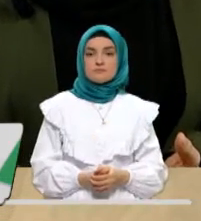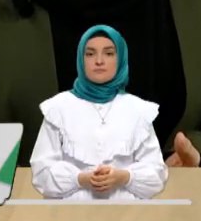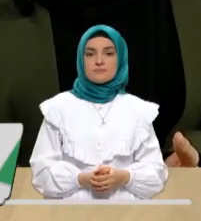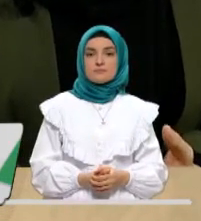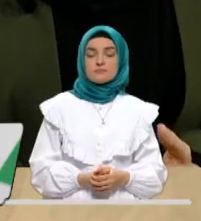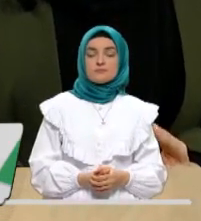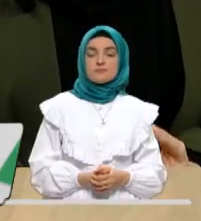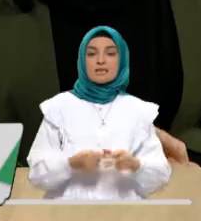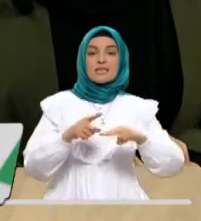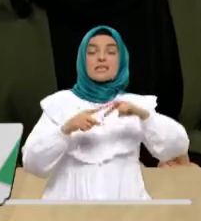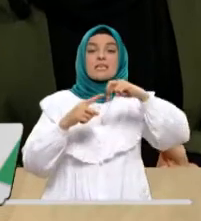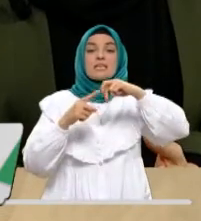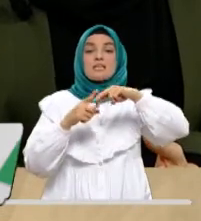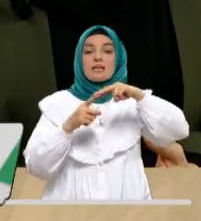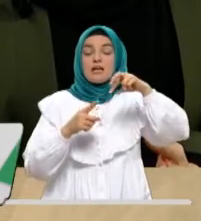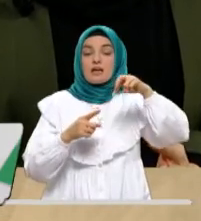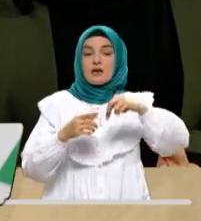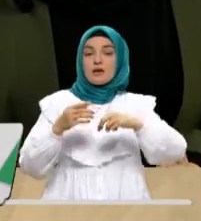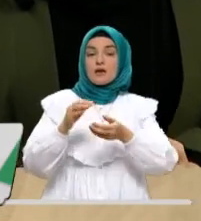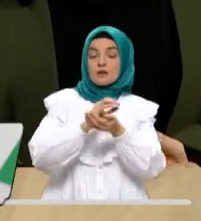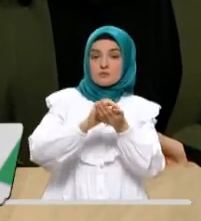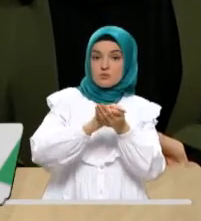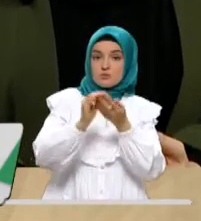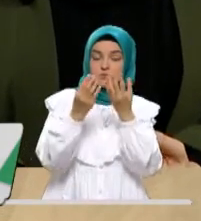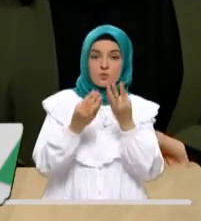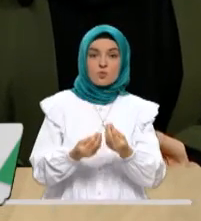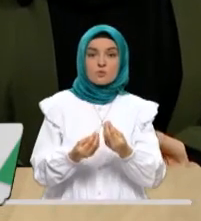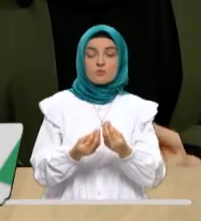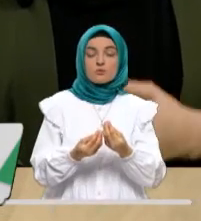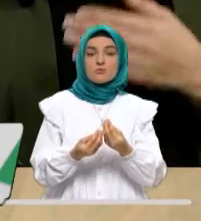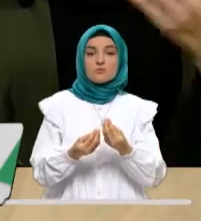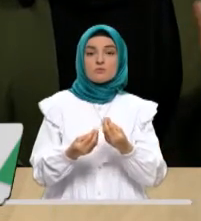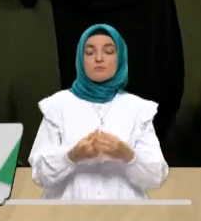sabunu dediğimiz mayi sabunlardan yararlanılabilir veya